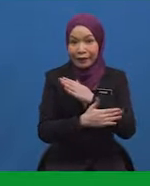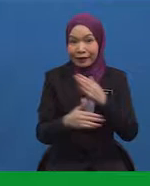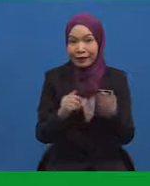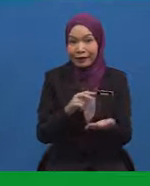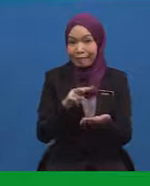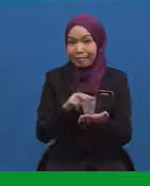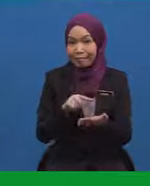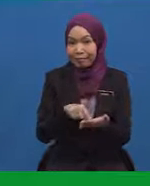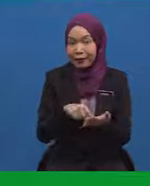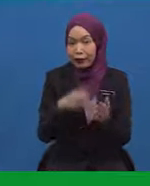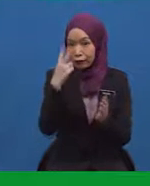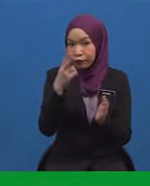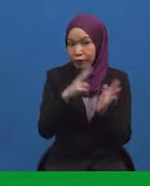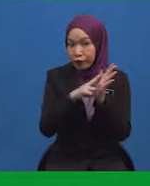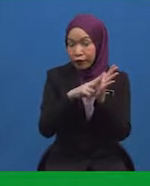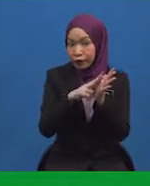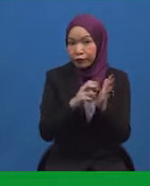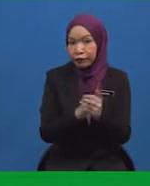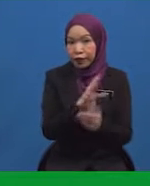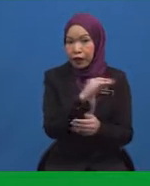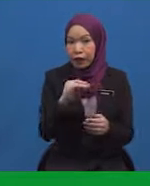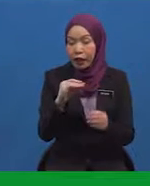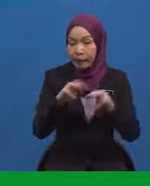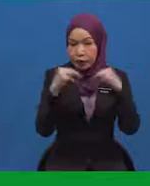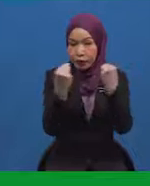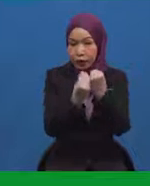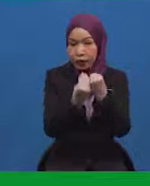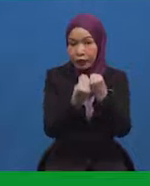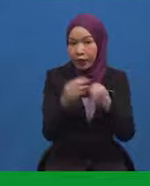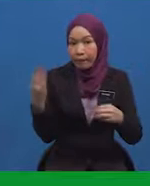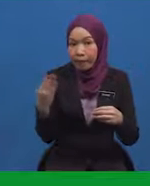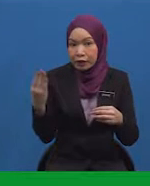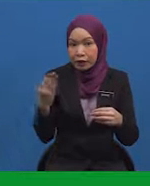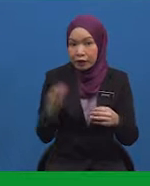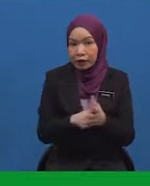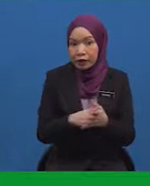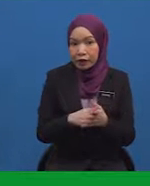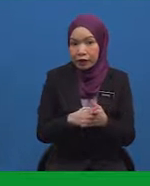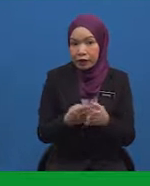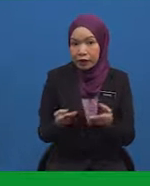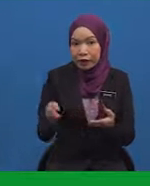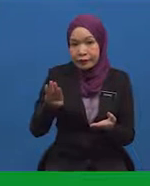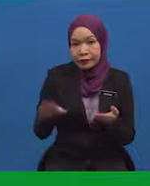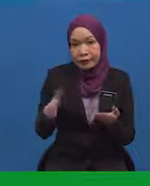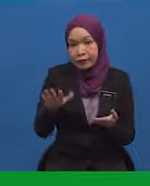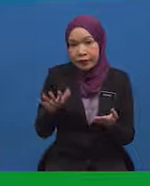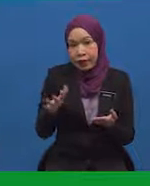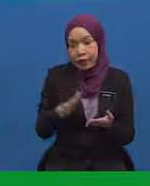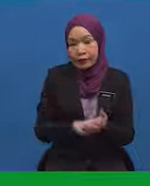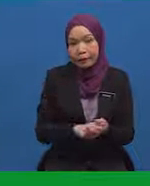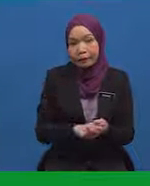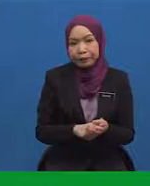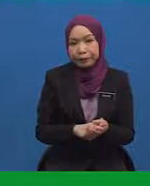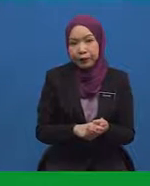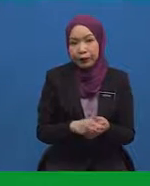Bagi kawasan berpenduduk sederhana pula ialah seperti di kawasan pertanian, penternakan dan